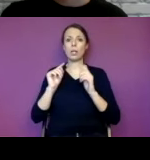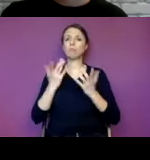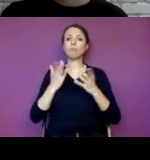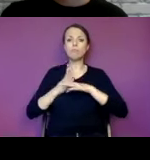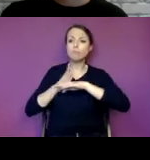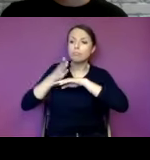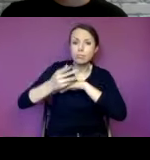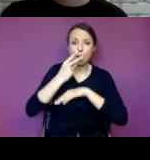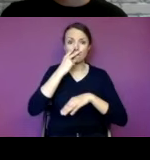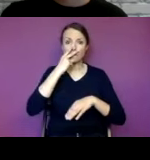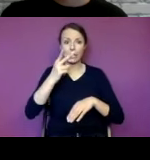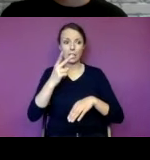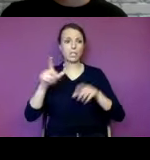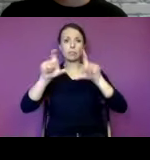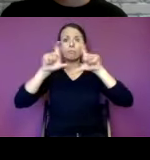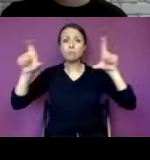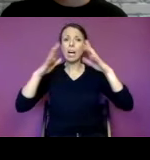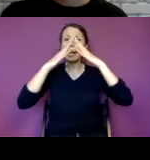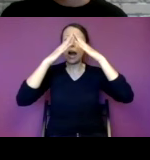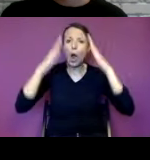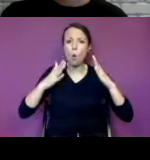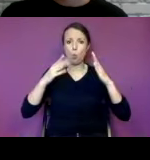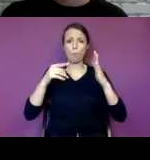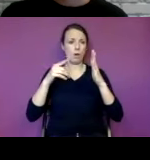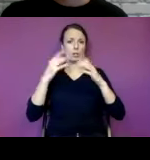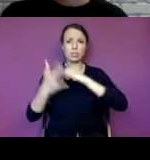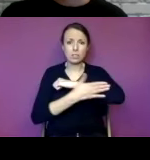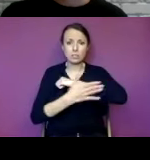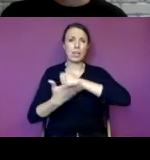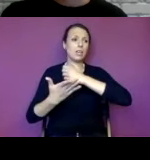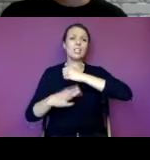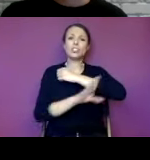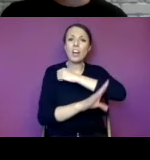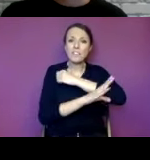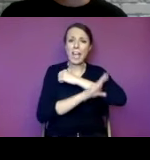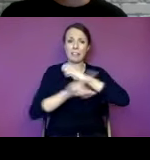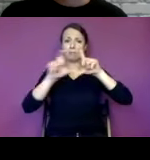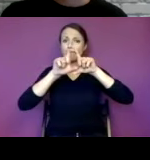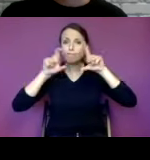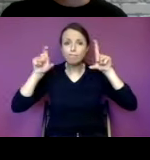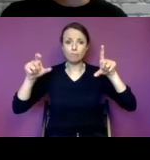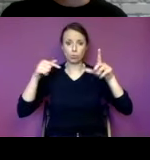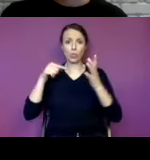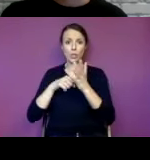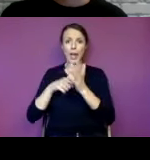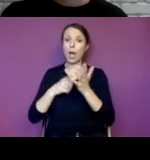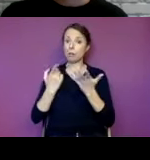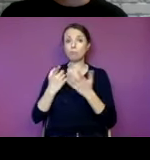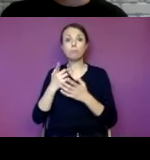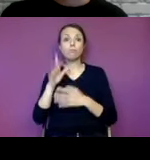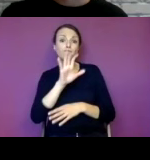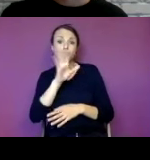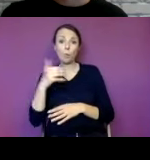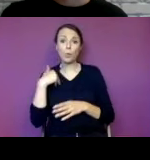na spotykaniu osób, które są reprezentantami, reprezentantkami tej